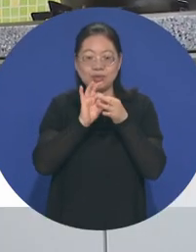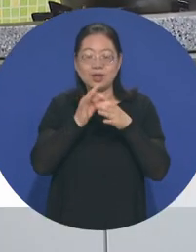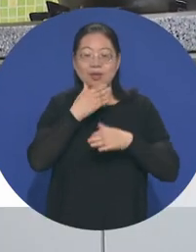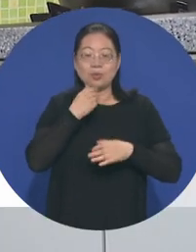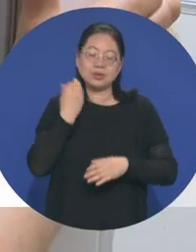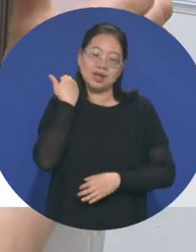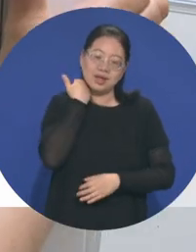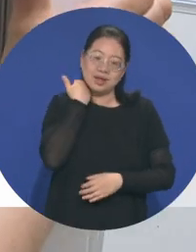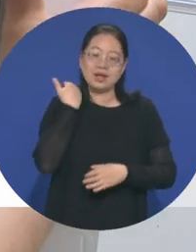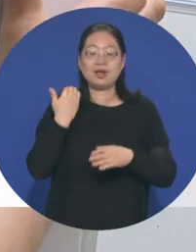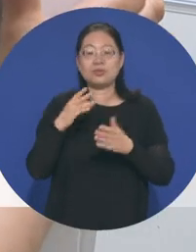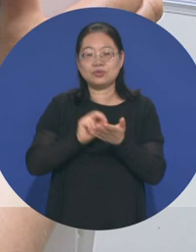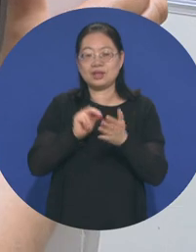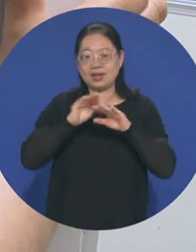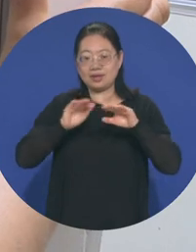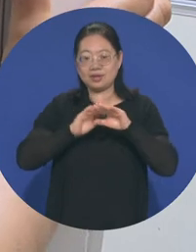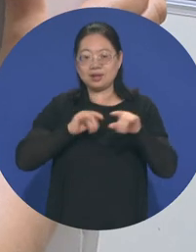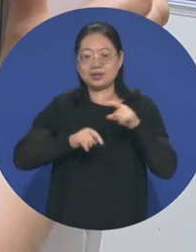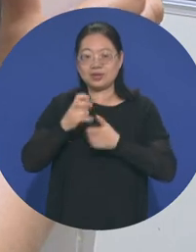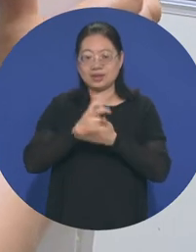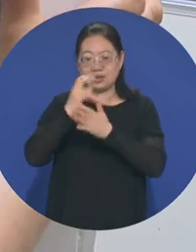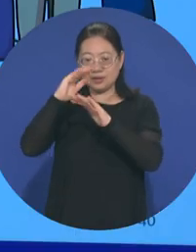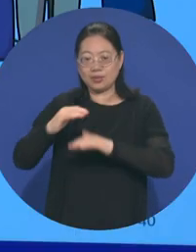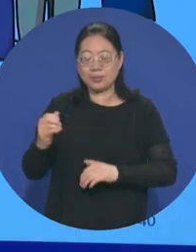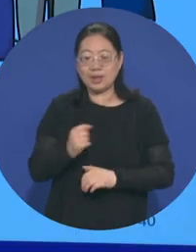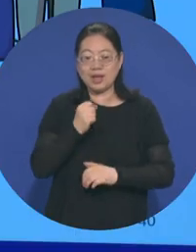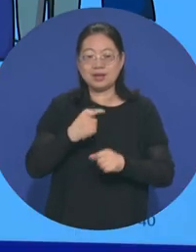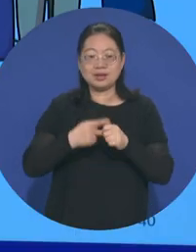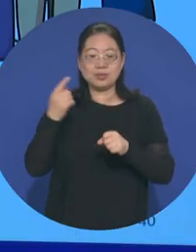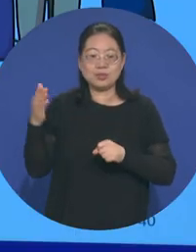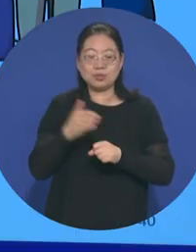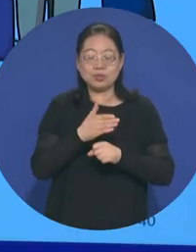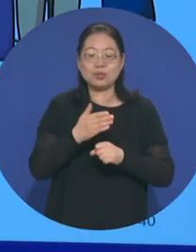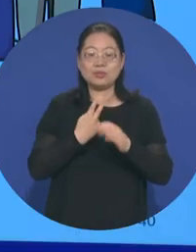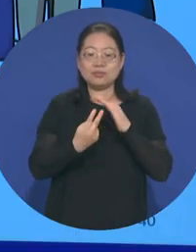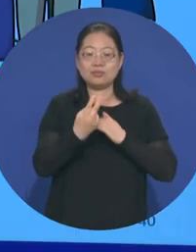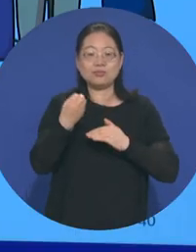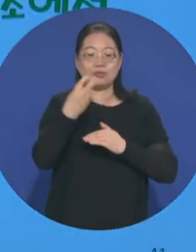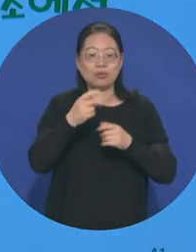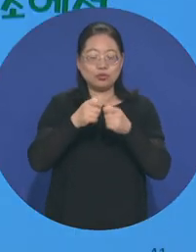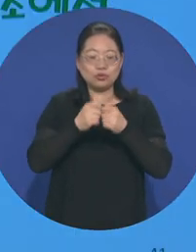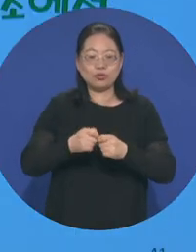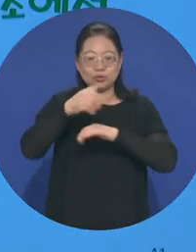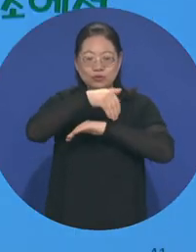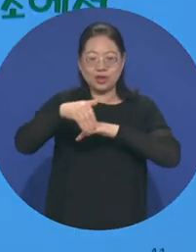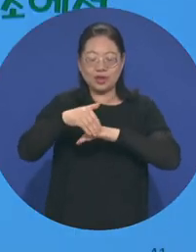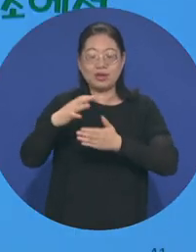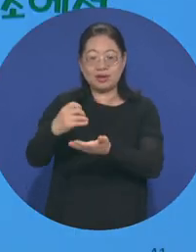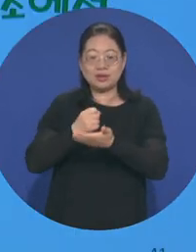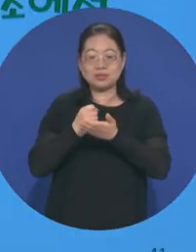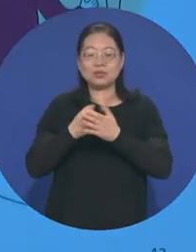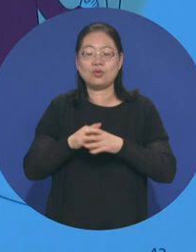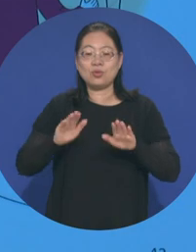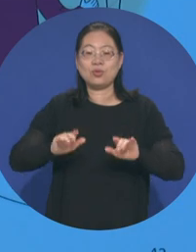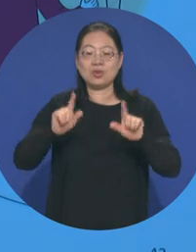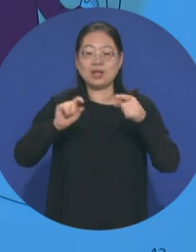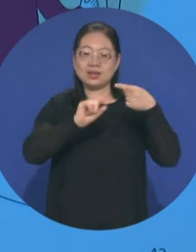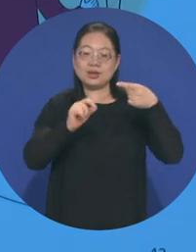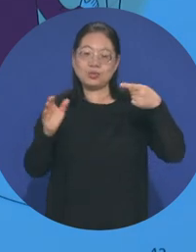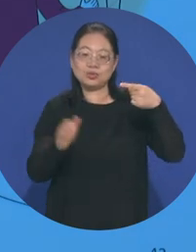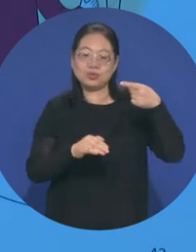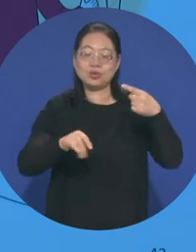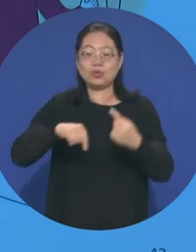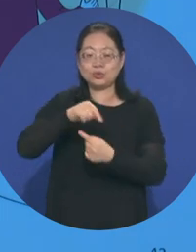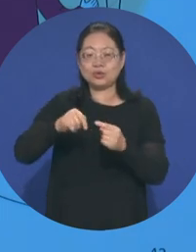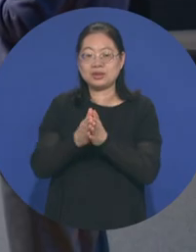복지 사각지대를 해소하는 정책입니다. 지난해부터 세워온 비전과 구체적 계획들을 바탕으로 올해 1월부터